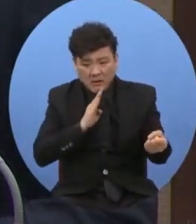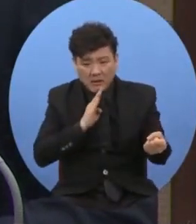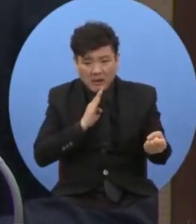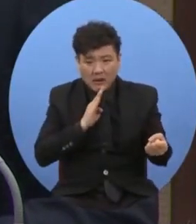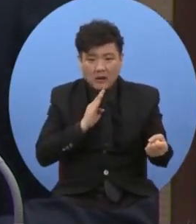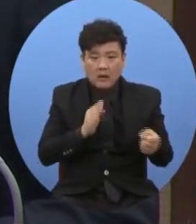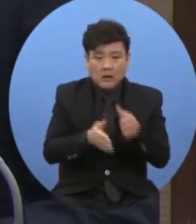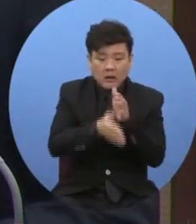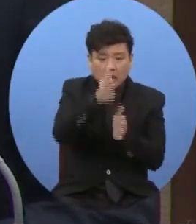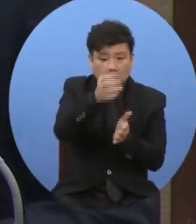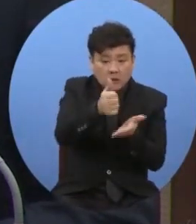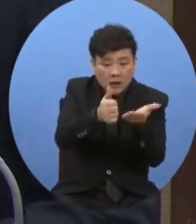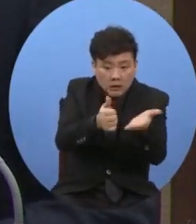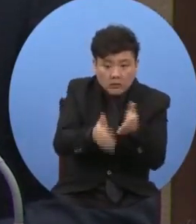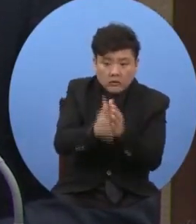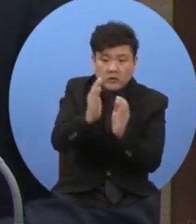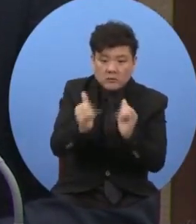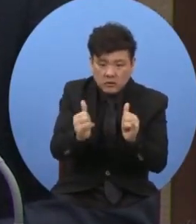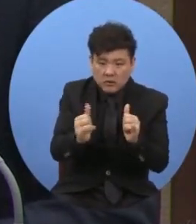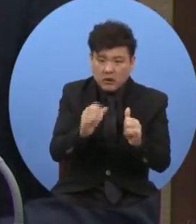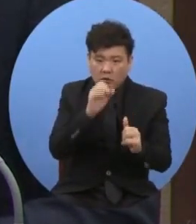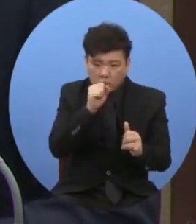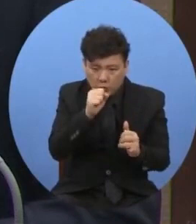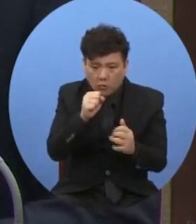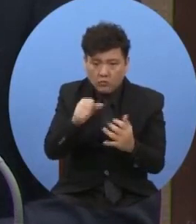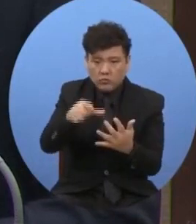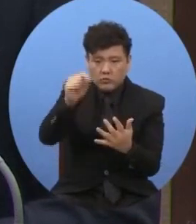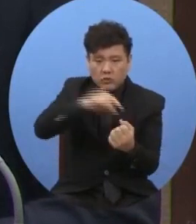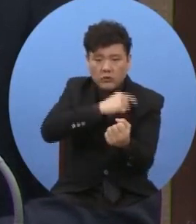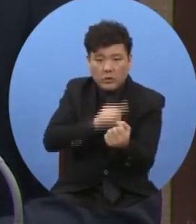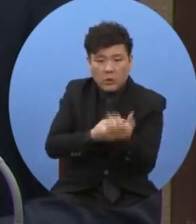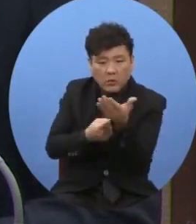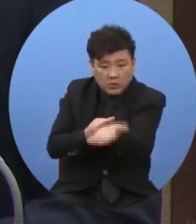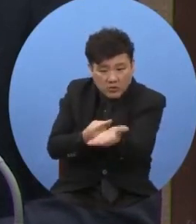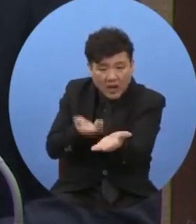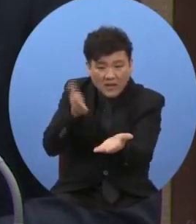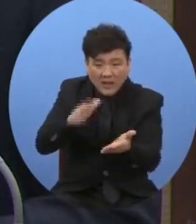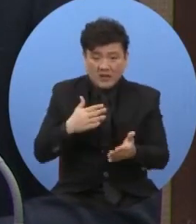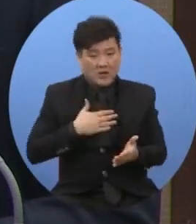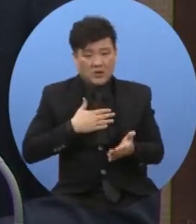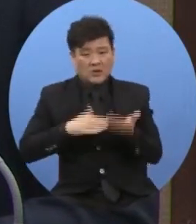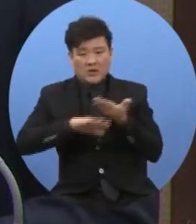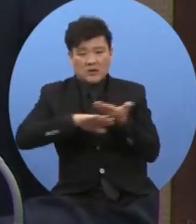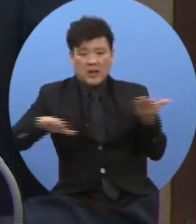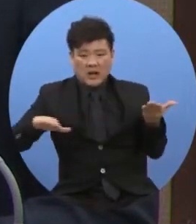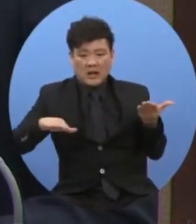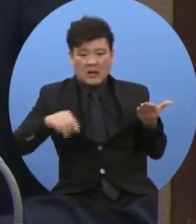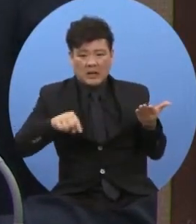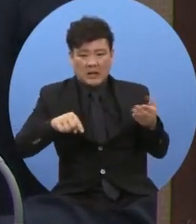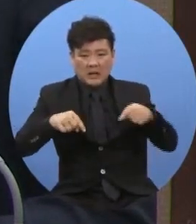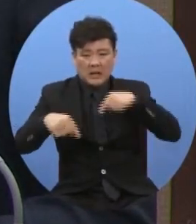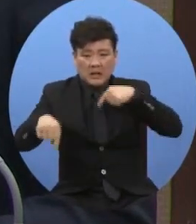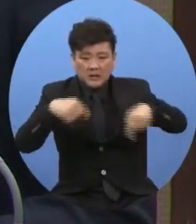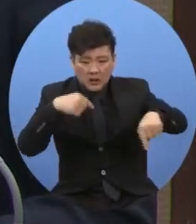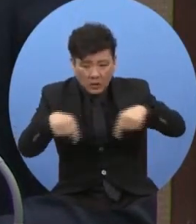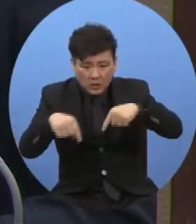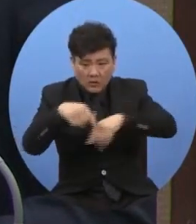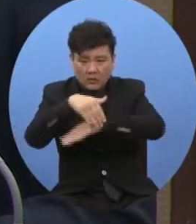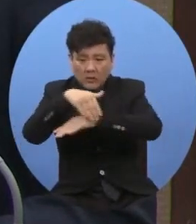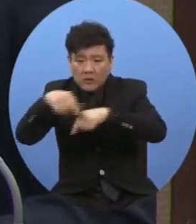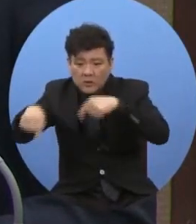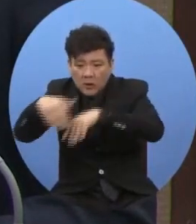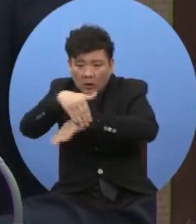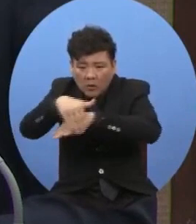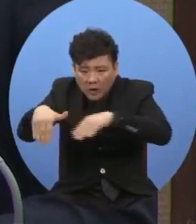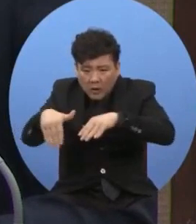뭐 더 좋은 선택권을 주는 거다라고 말씀하셨는 걸 제가 봤는데, 그건 더 좋은 선택권을 주는 게 아니라 지금 정치적으로, 정무적으로, 정책적으로 조율되지